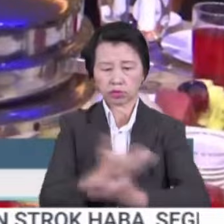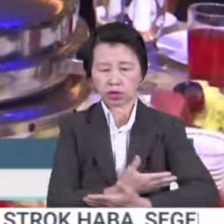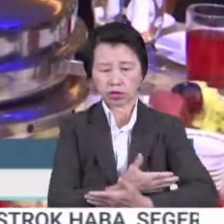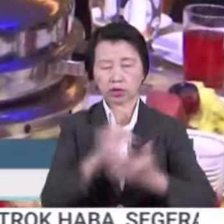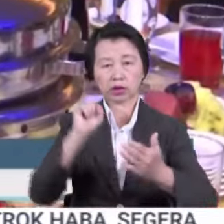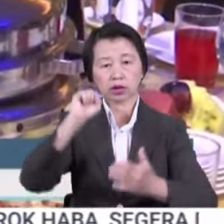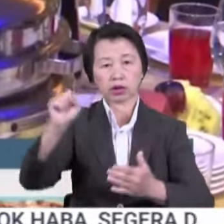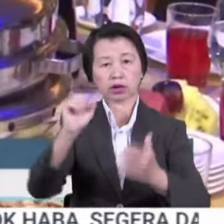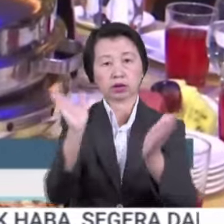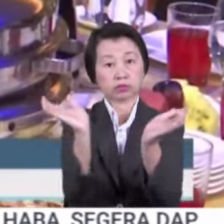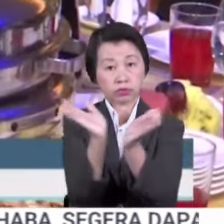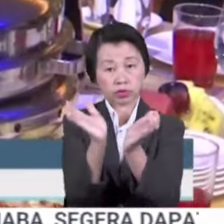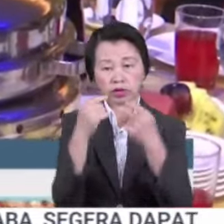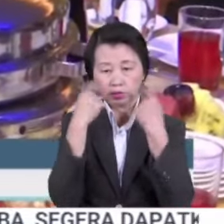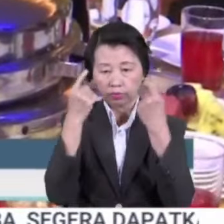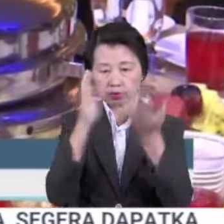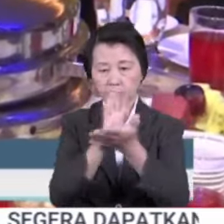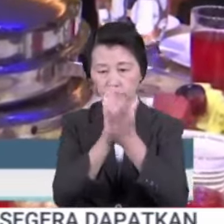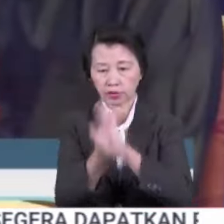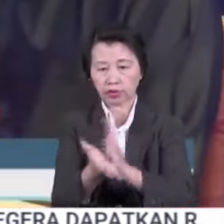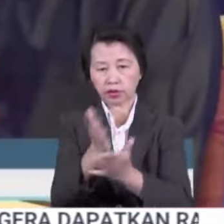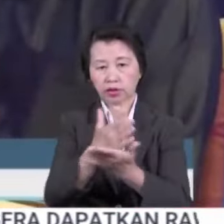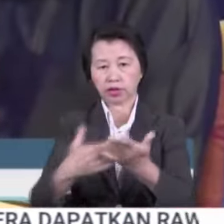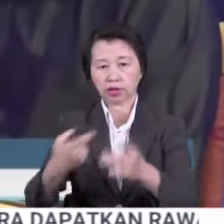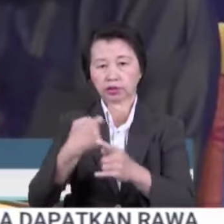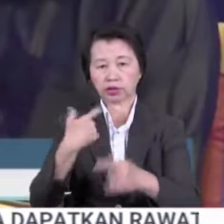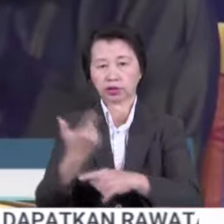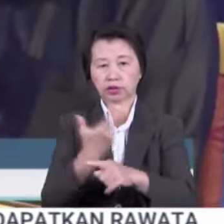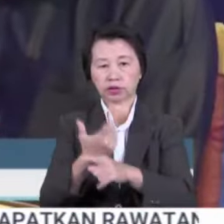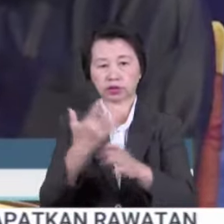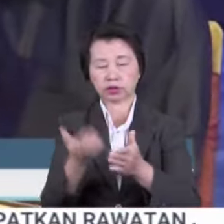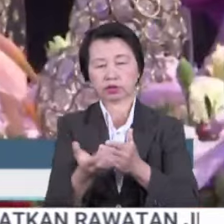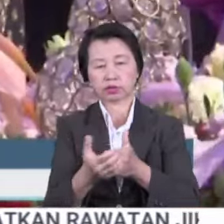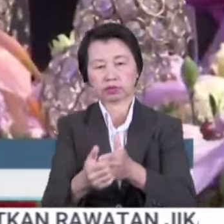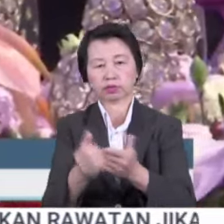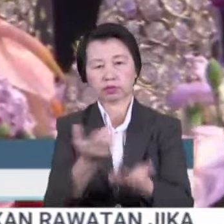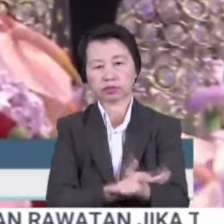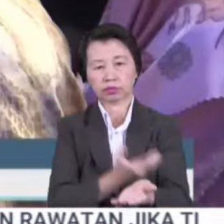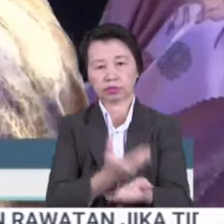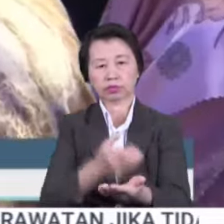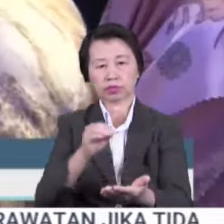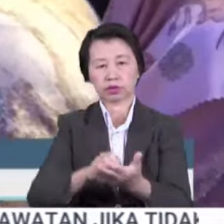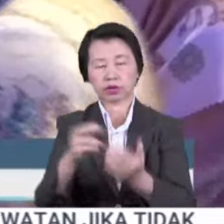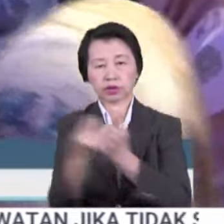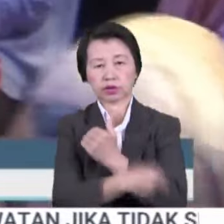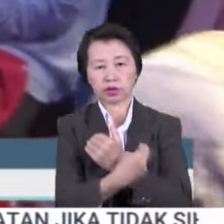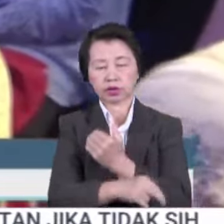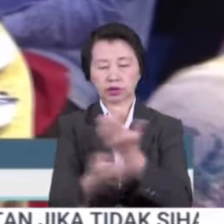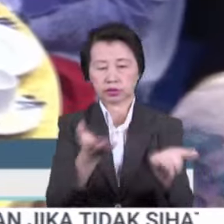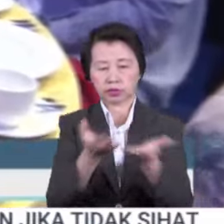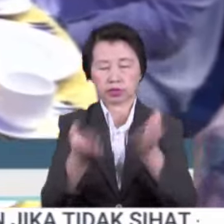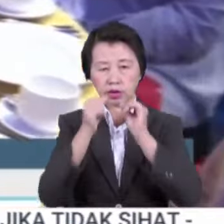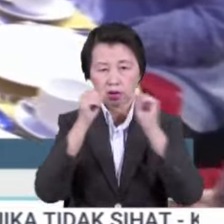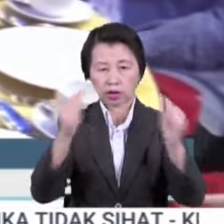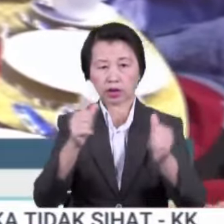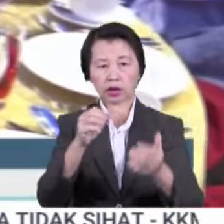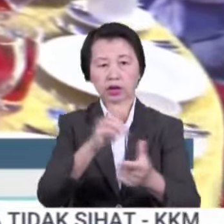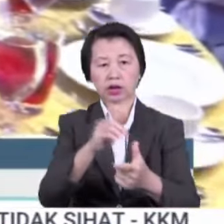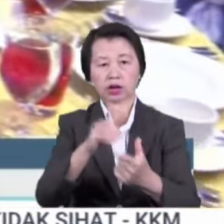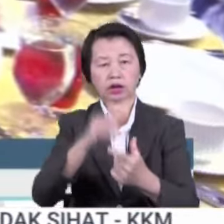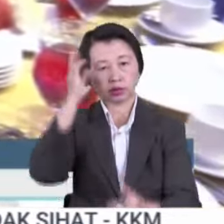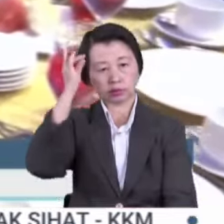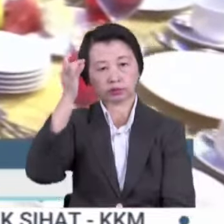Bruna yang berjaya untuk menjadi sebahagian dari pada pelapis kepemimpinan tinggi di peringkat Negeri perhidmatan awam negeri atau